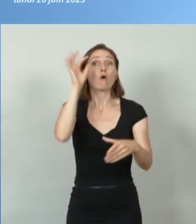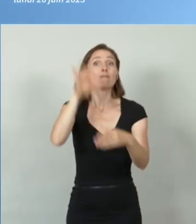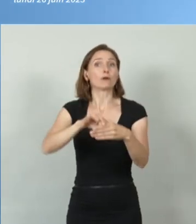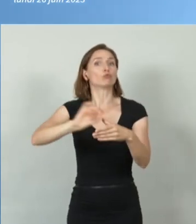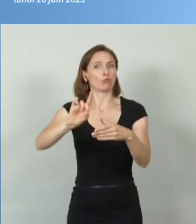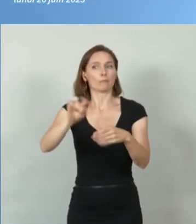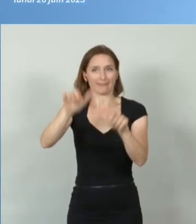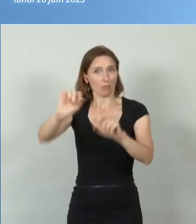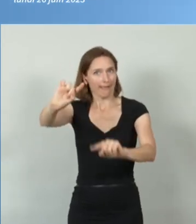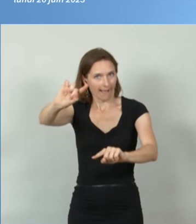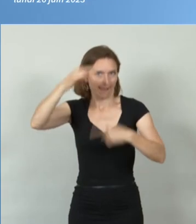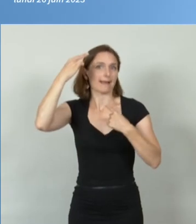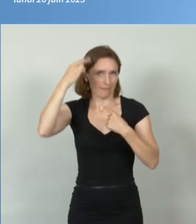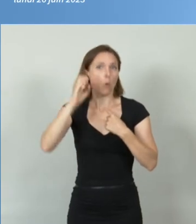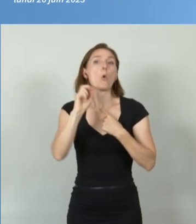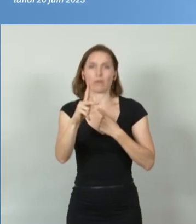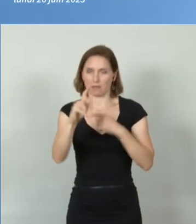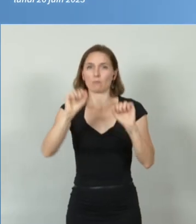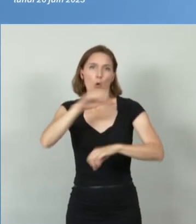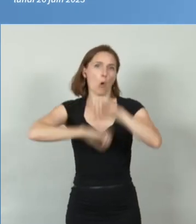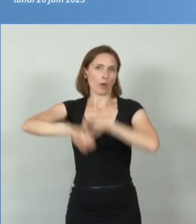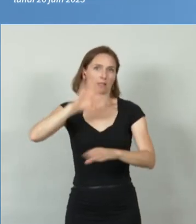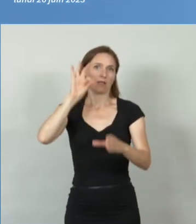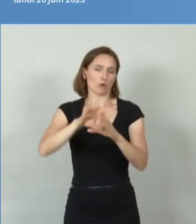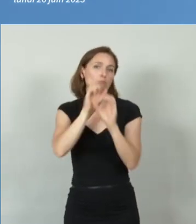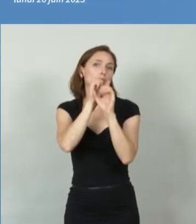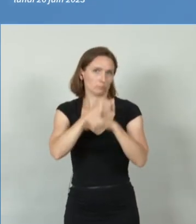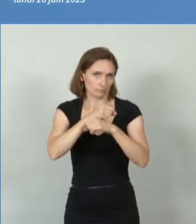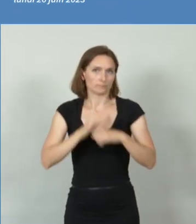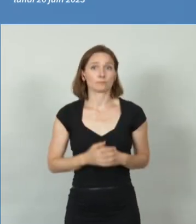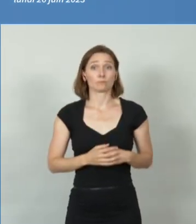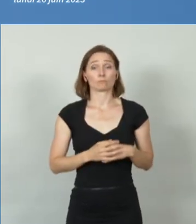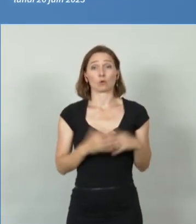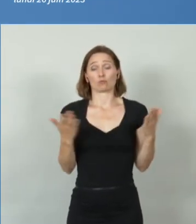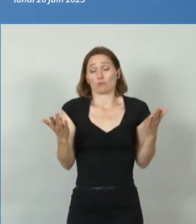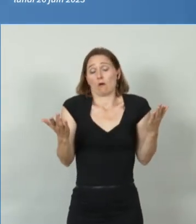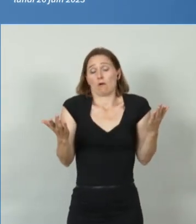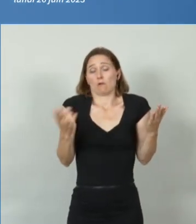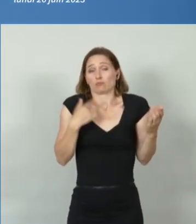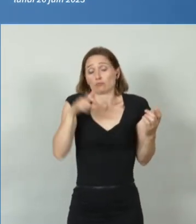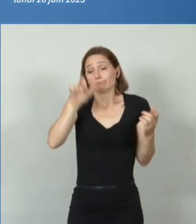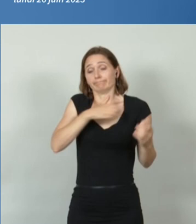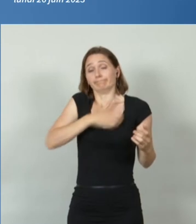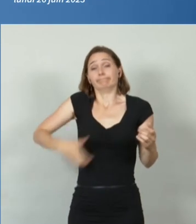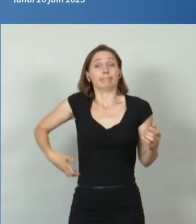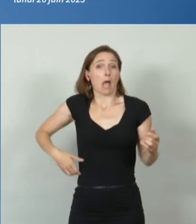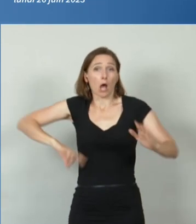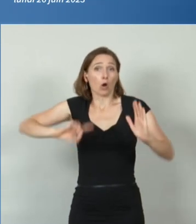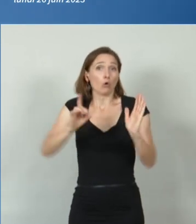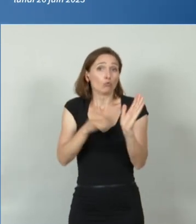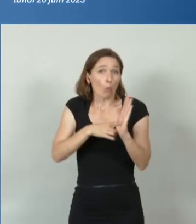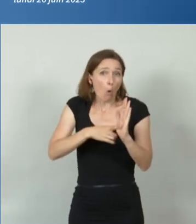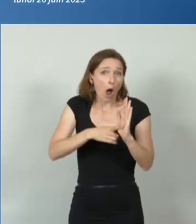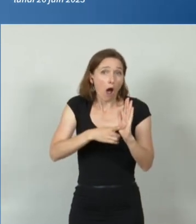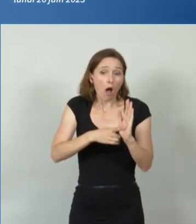vote à butin secret c'est uniquement le réclame et donc selon une jurisprudence constante le maire est tenu de faire droit à une demande de vote